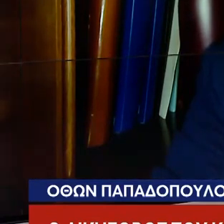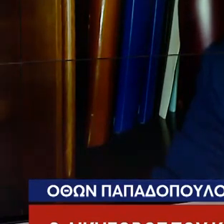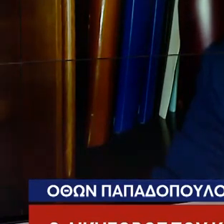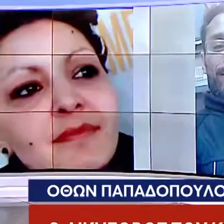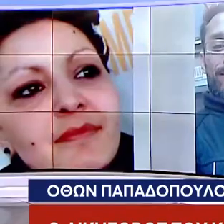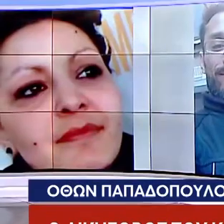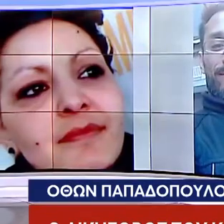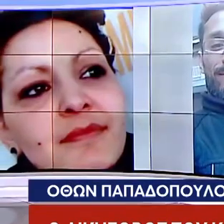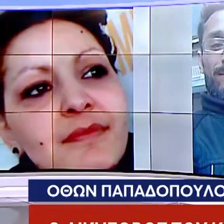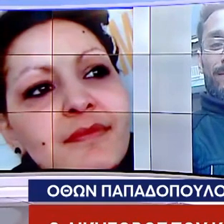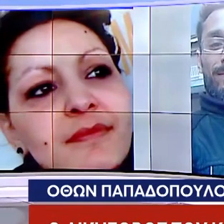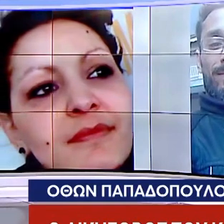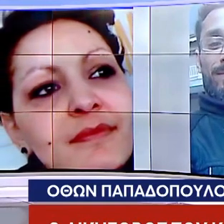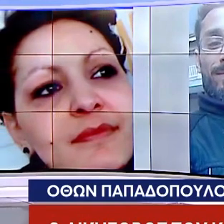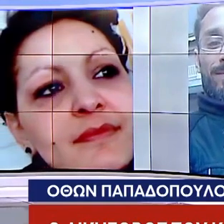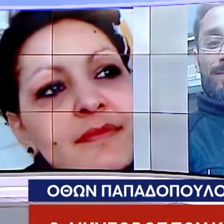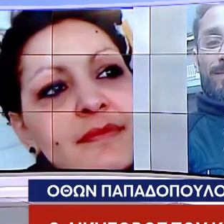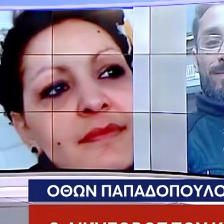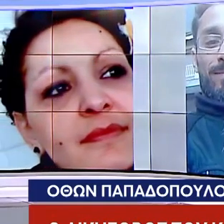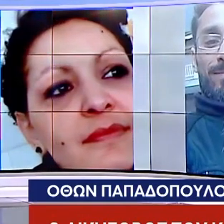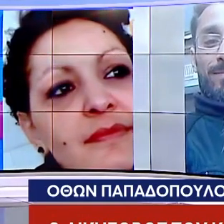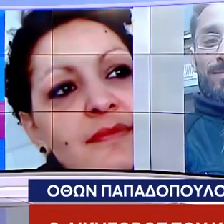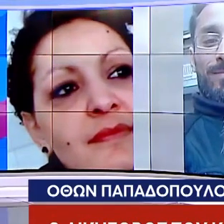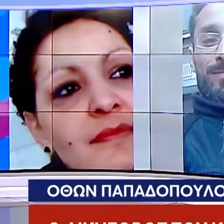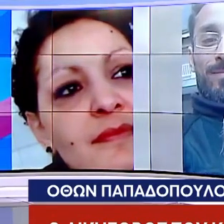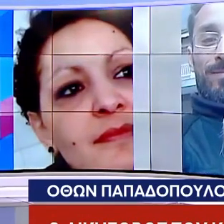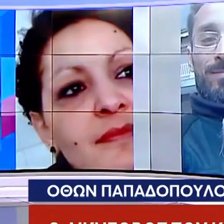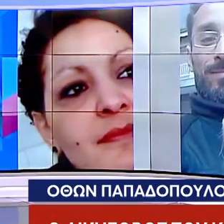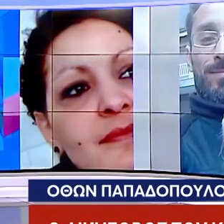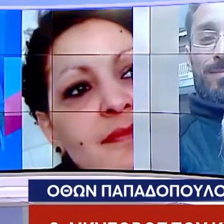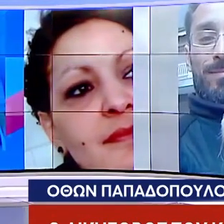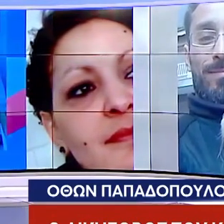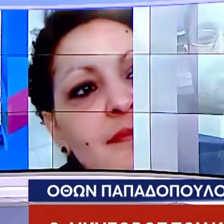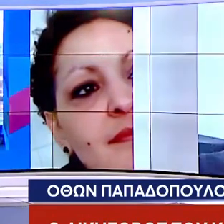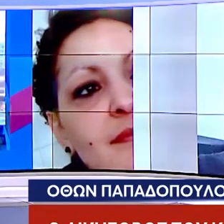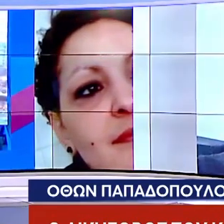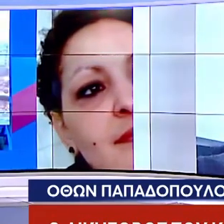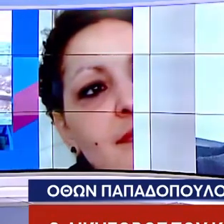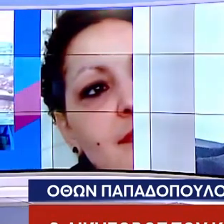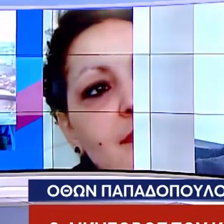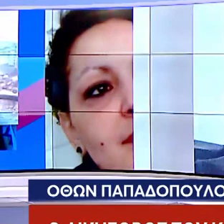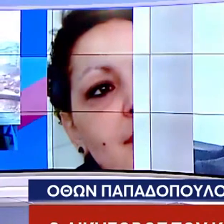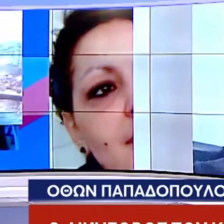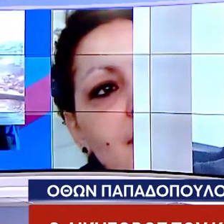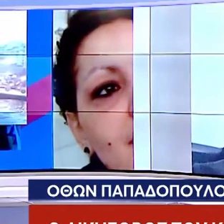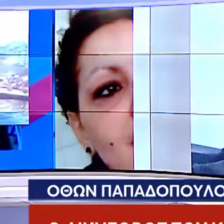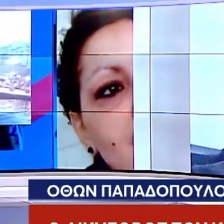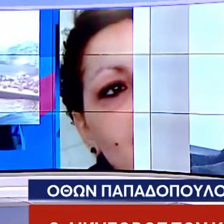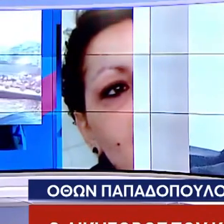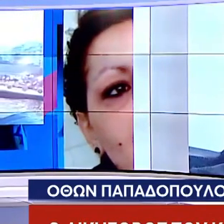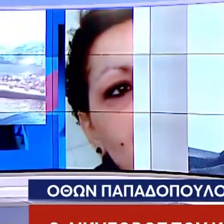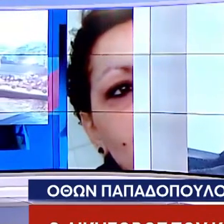Η θέση του είναι αρνητική σε σχέση με την κατηγορία. Δεν έχει δοθεί αναλυτική απολογία, γιατί όταν πλέον ολοκληρώθηκε η επικοινωνία μου μαζί του και